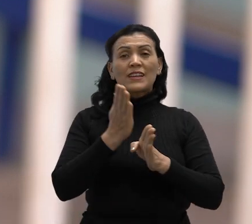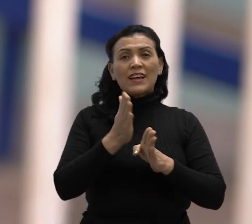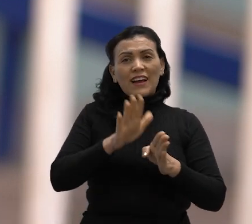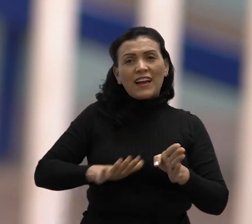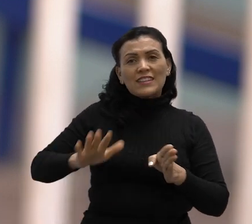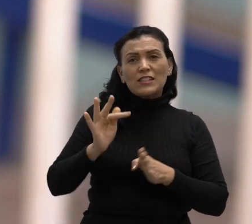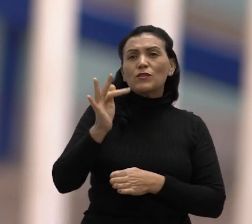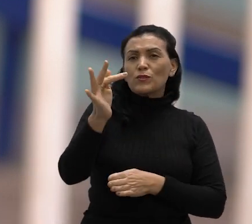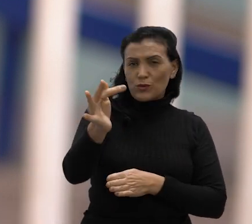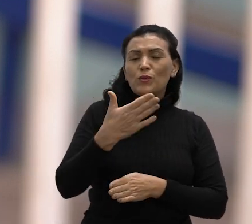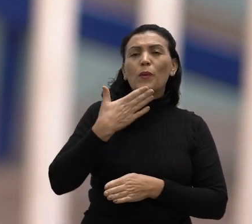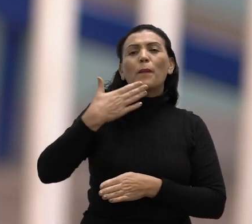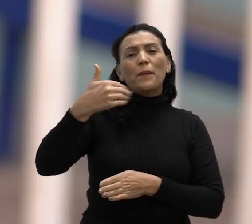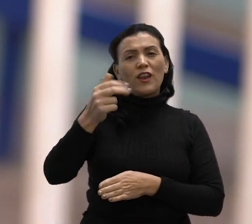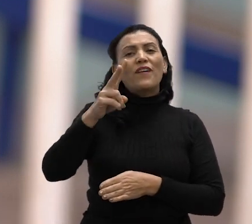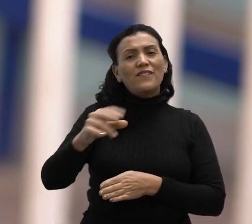عندها.